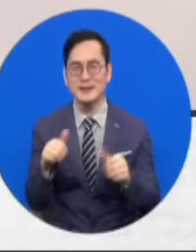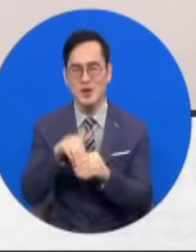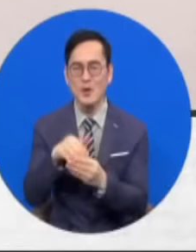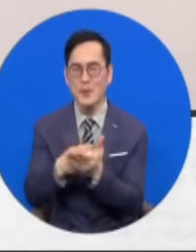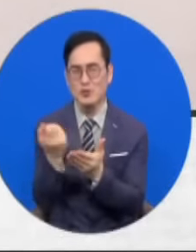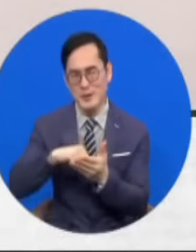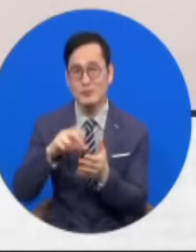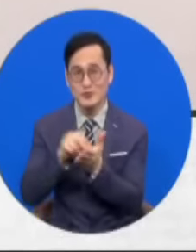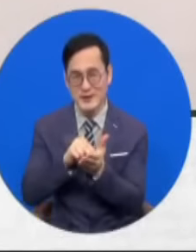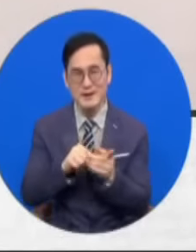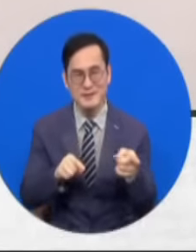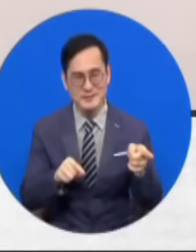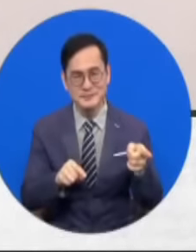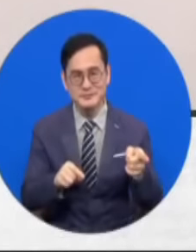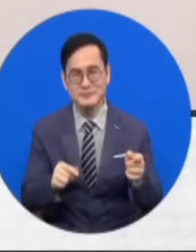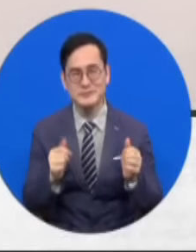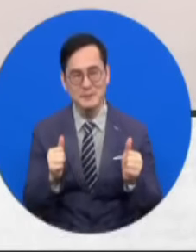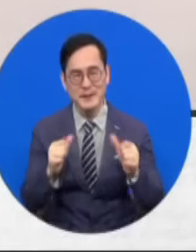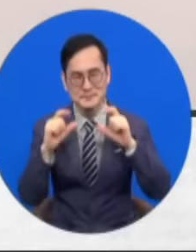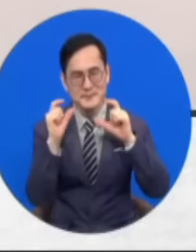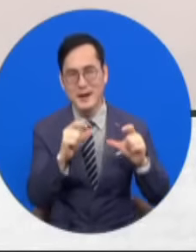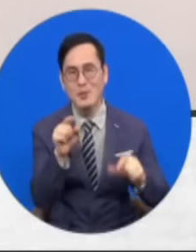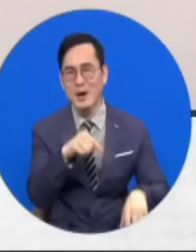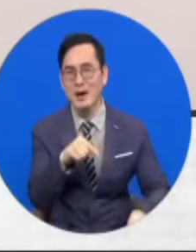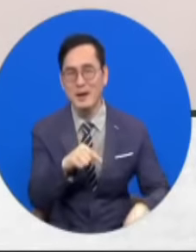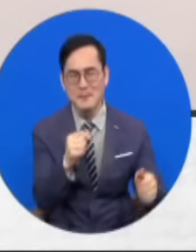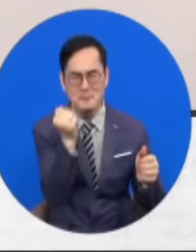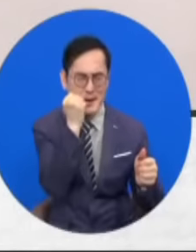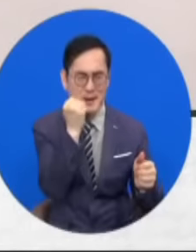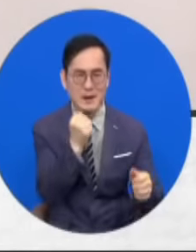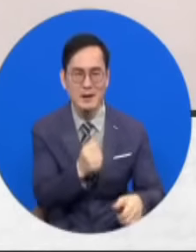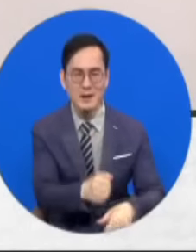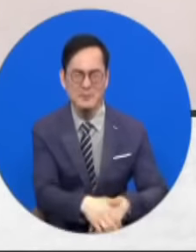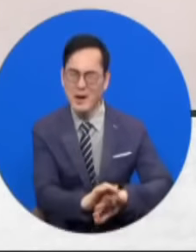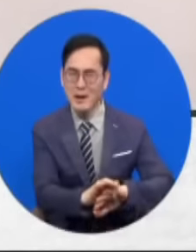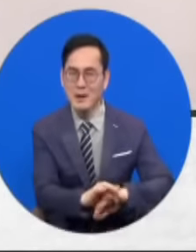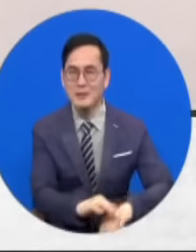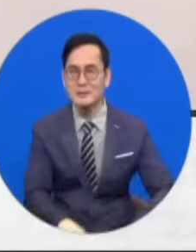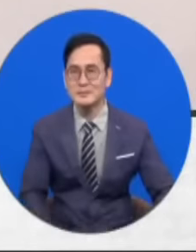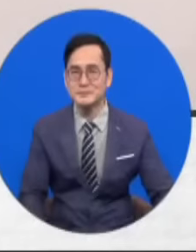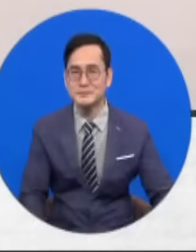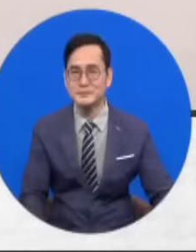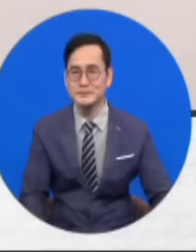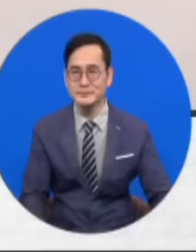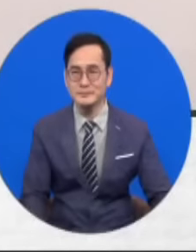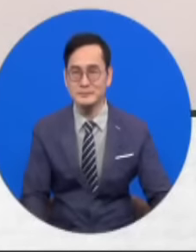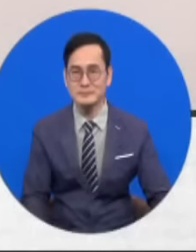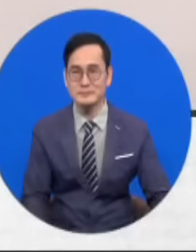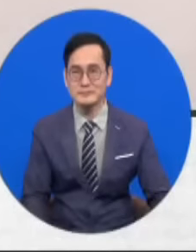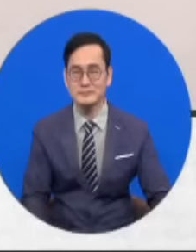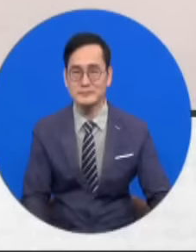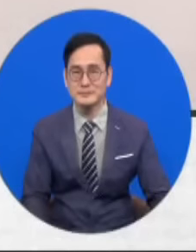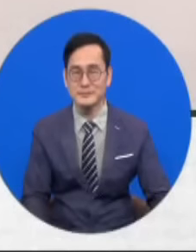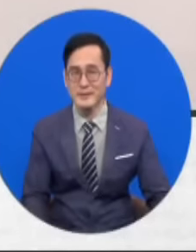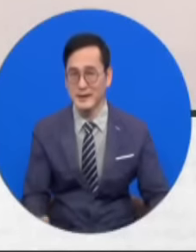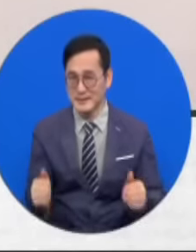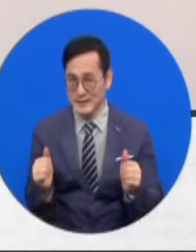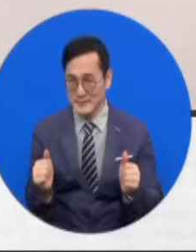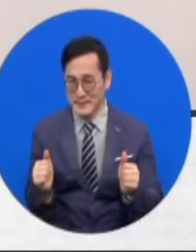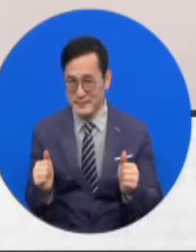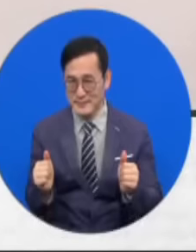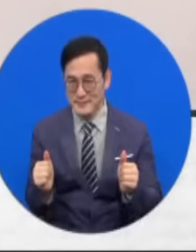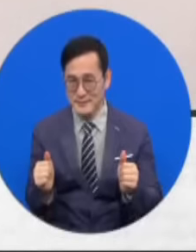확신하고 있는 거예요 그러면 이것이 났을 때 뭐 지금은 뭐 설마설마하고 있지만 결과 현실화가 되면